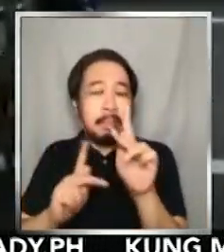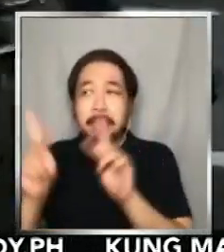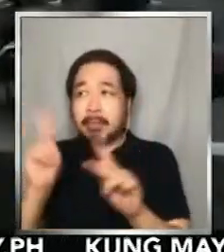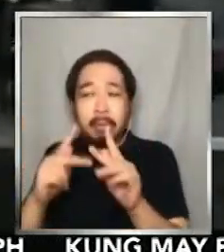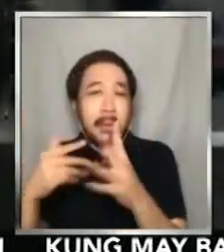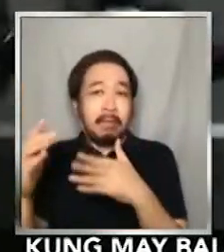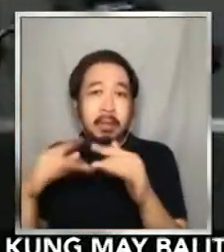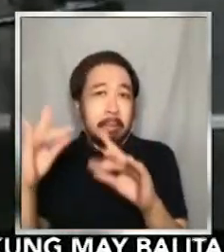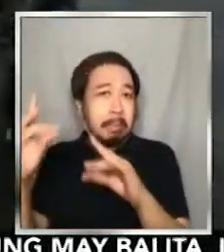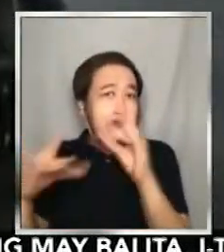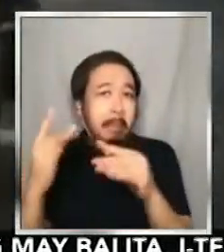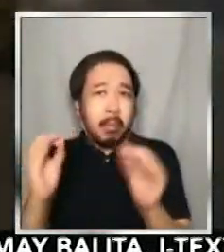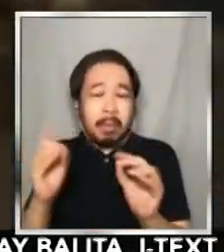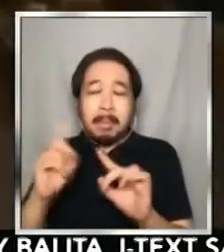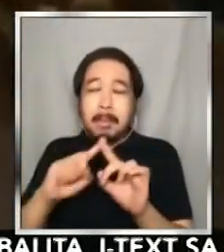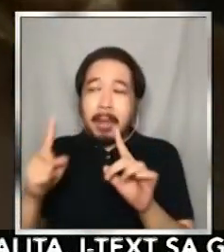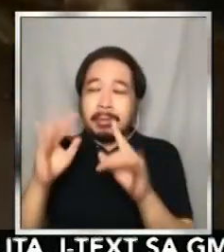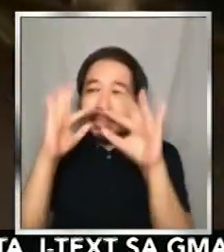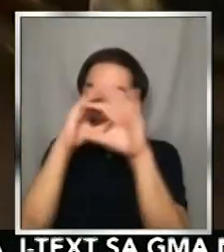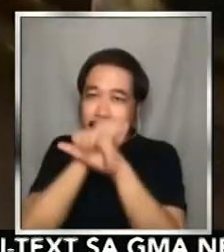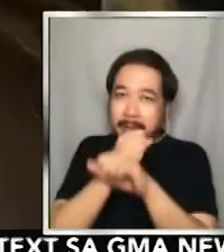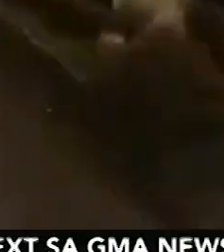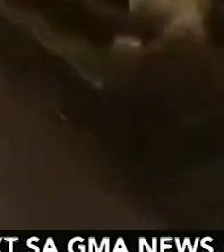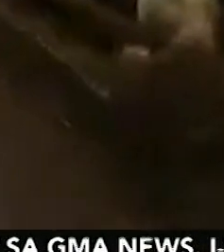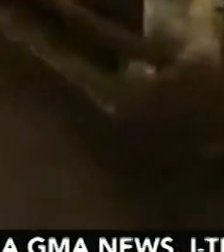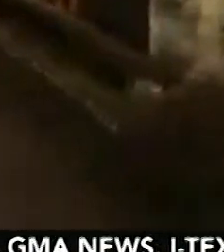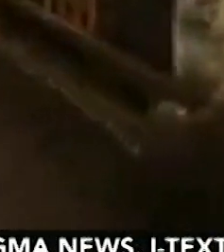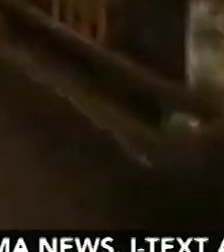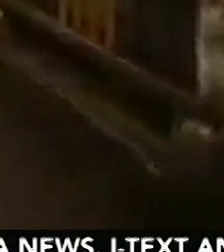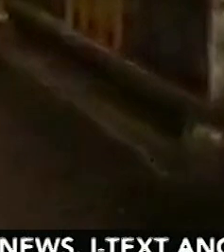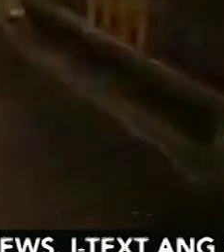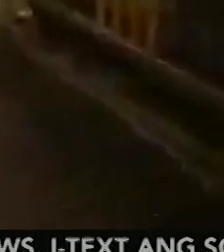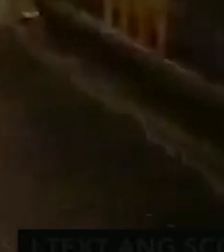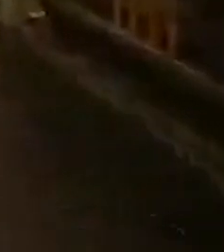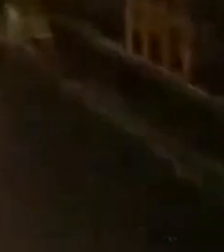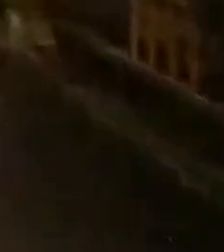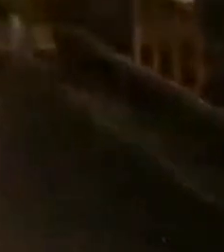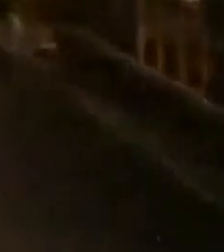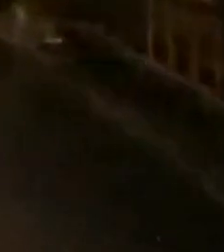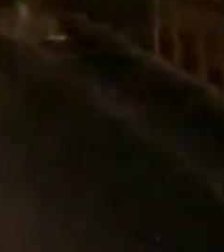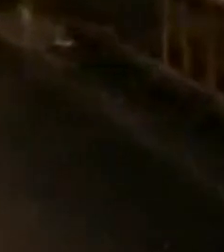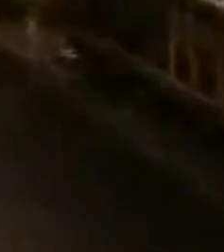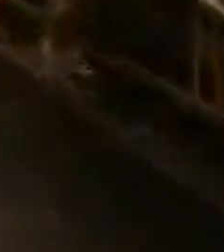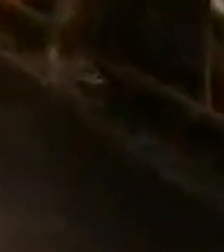napahanga sa kanilang pagmamahalan. Ivan Mayrina, Nakatutok, 24 Horas.